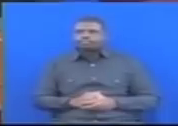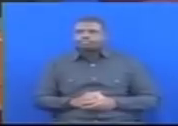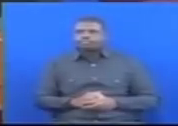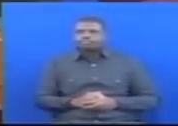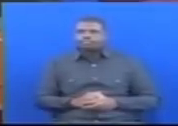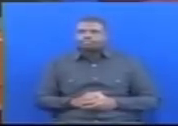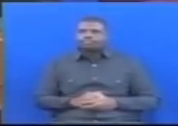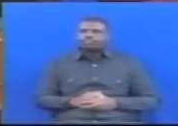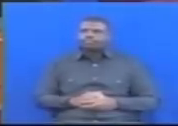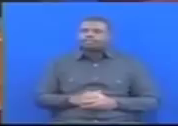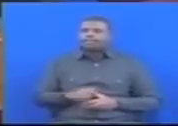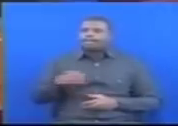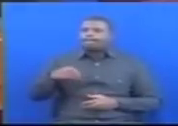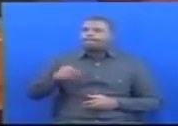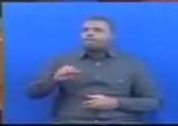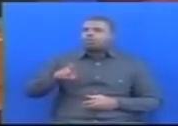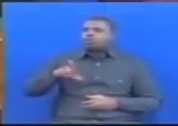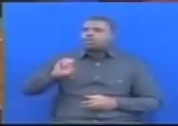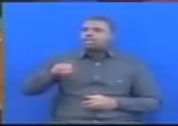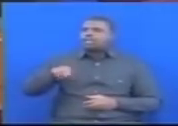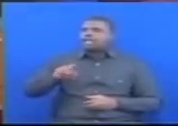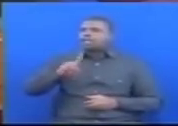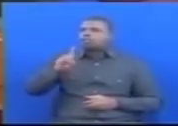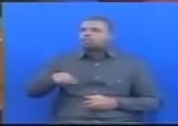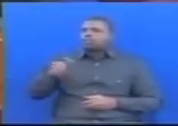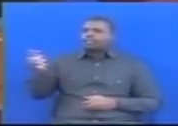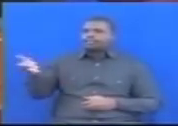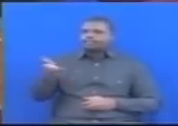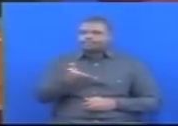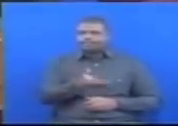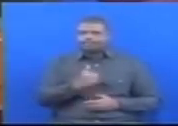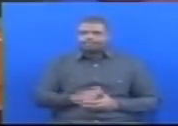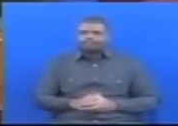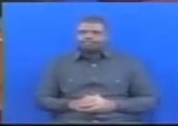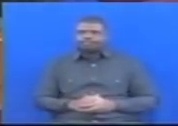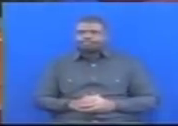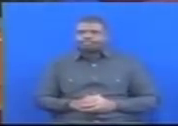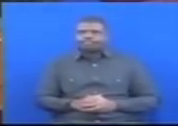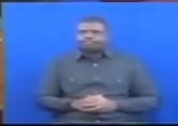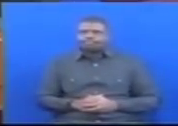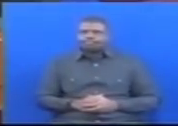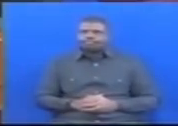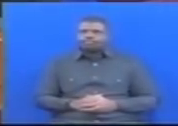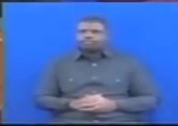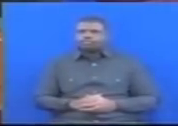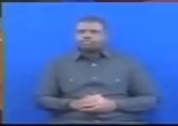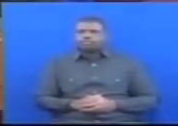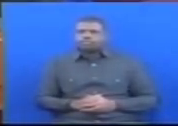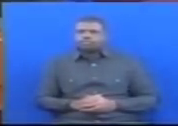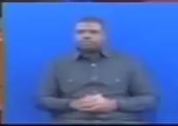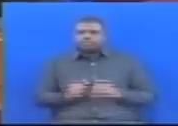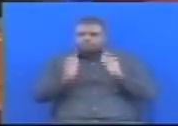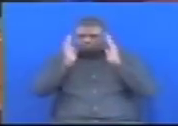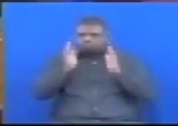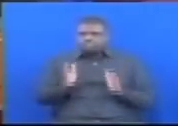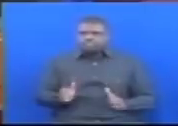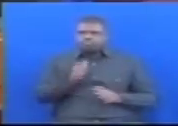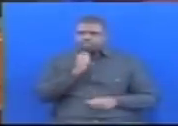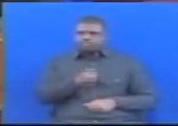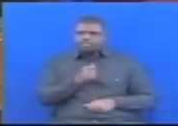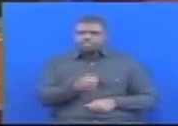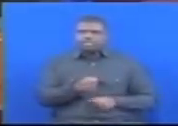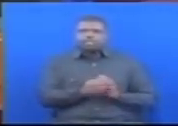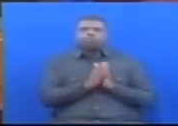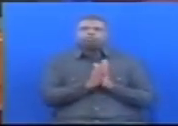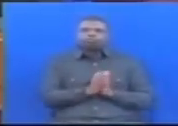Nikuwa na Mheshimiwa Paulina Geku, uliza swali lako tafadhali. Mheshimiwa Spika, nakushukuru kunipa